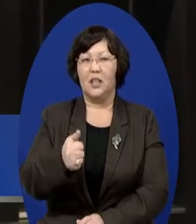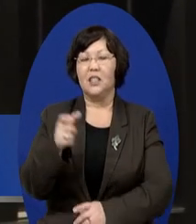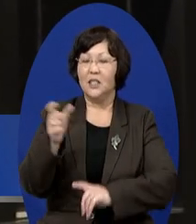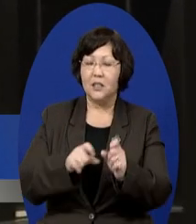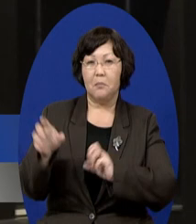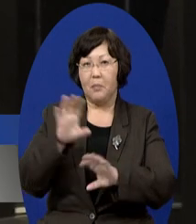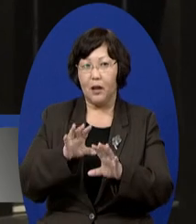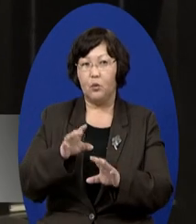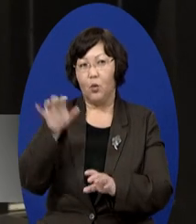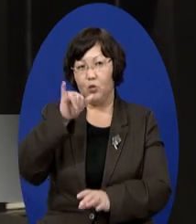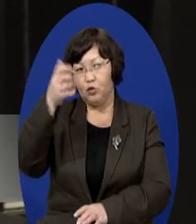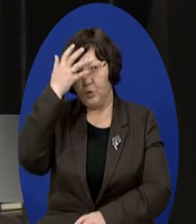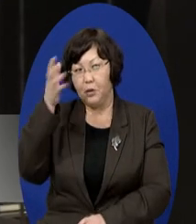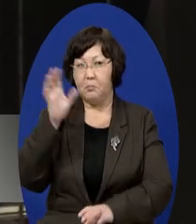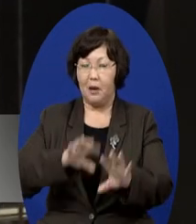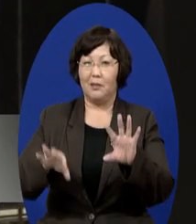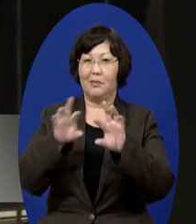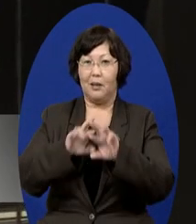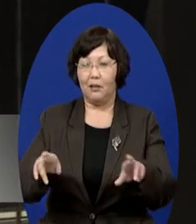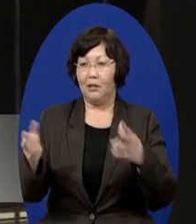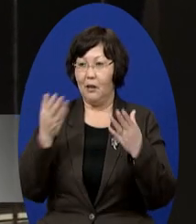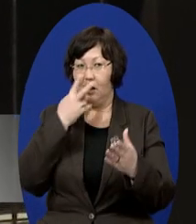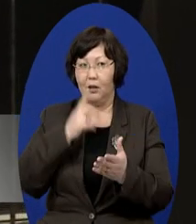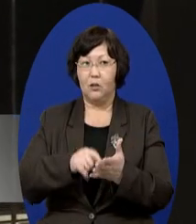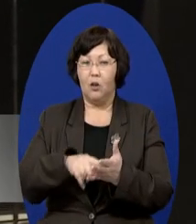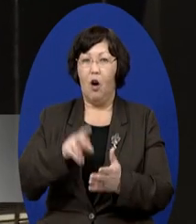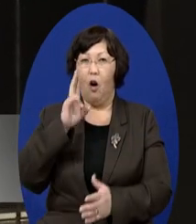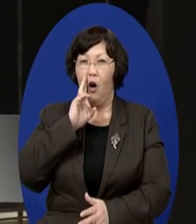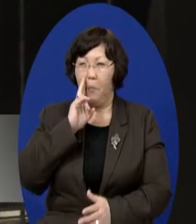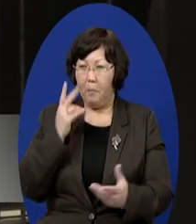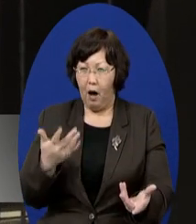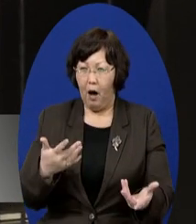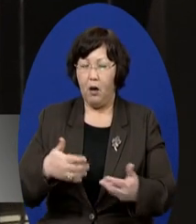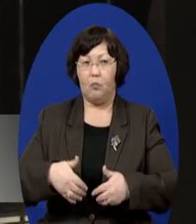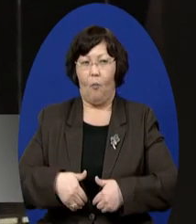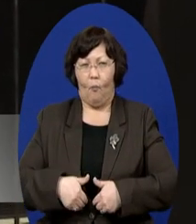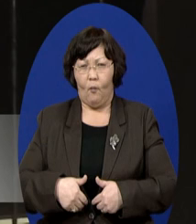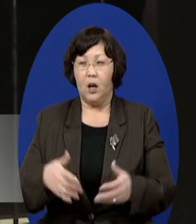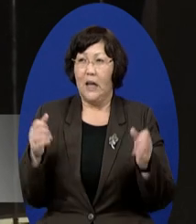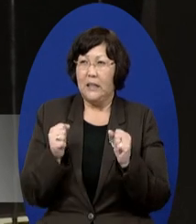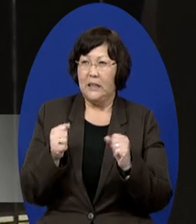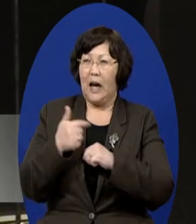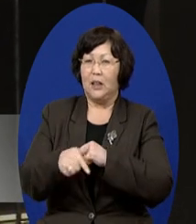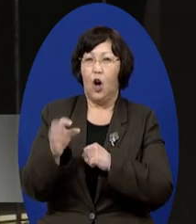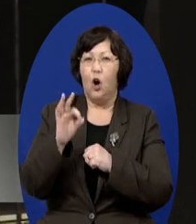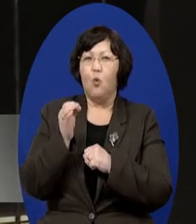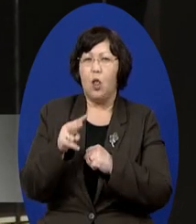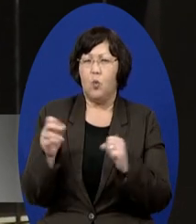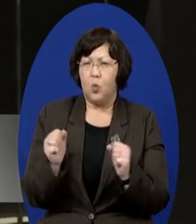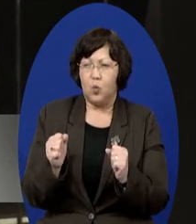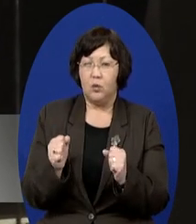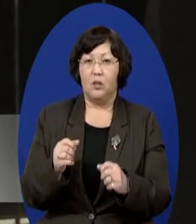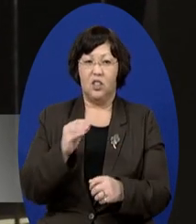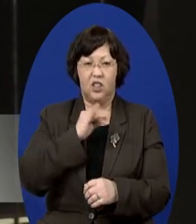төрийн нөхцөл байдлыг ялгаж салгах ёстой. Үсэглэнтэй, өхөлтэй маш хатуу өвөл Афганистан тохиож байгаа учраас жирийн ард түмнийг шийтгэх